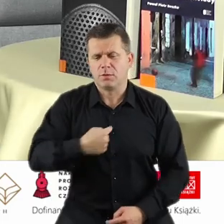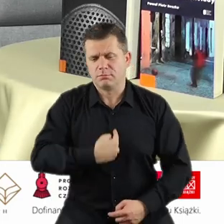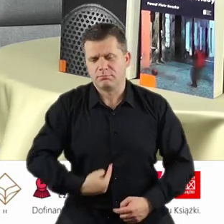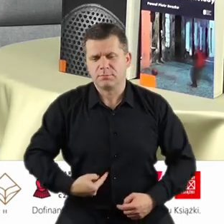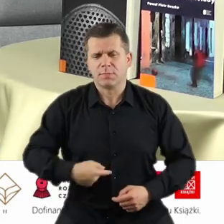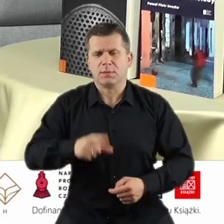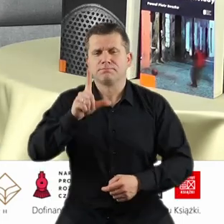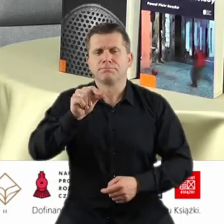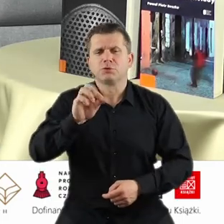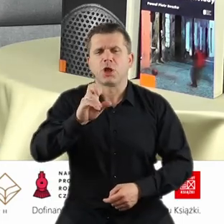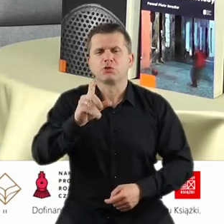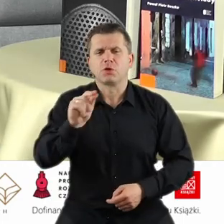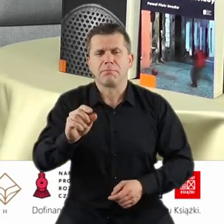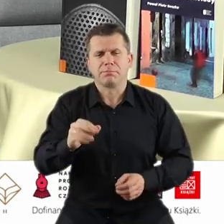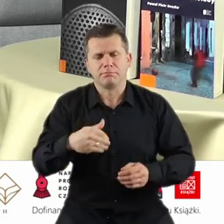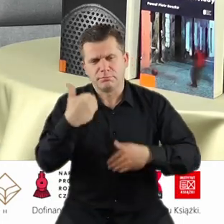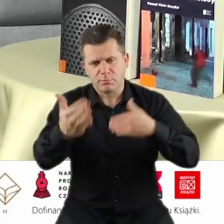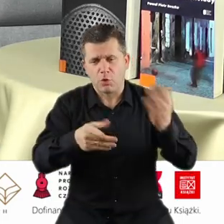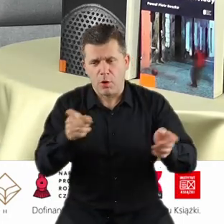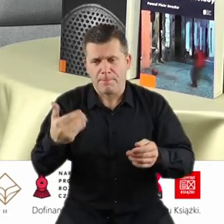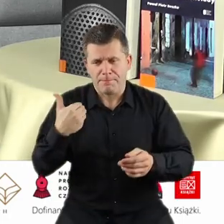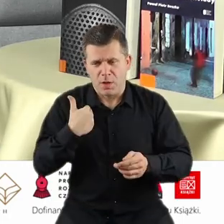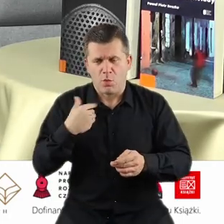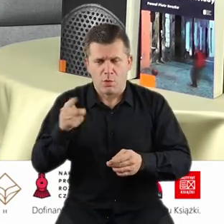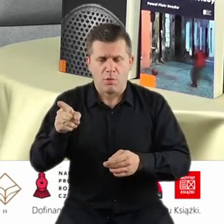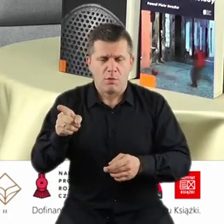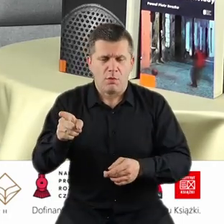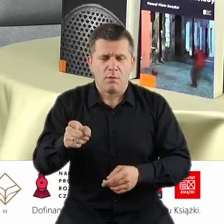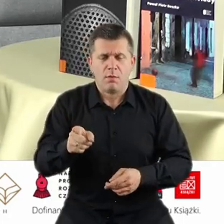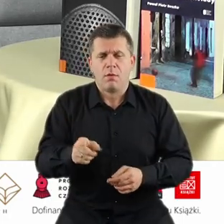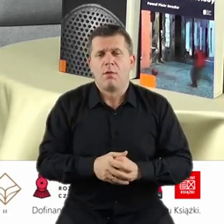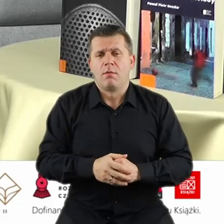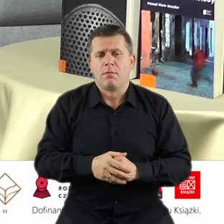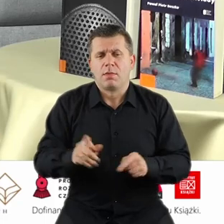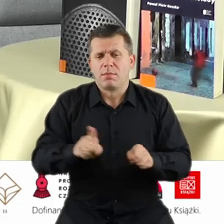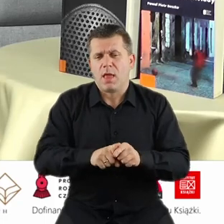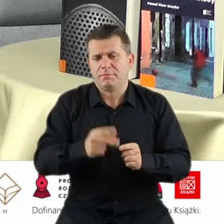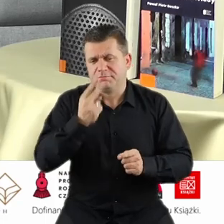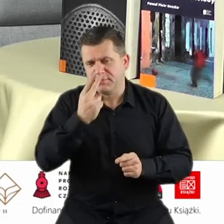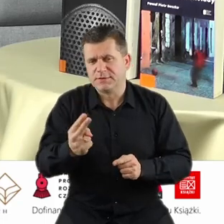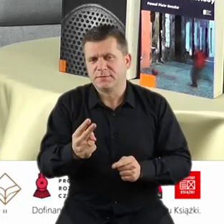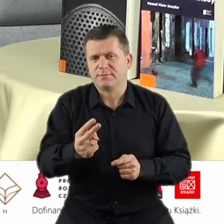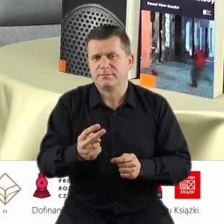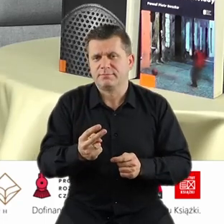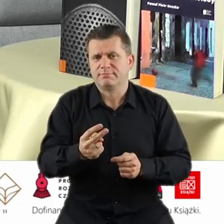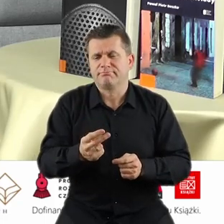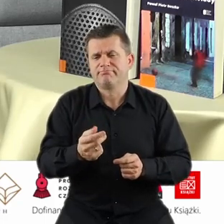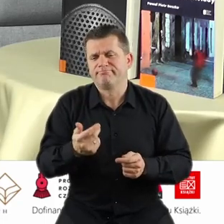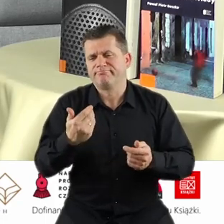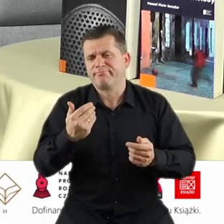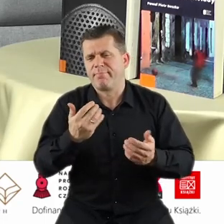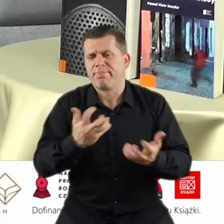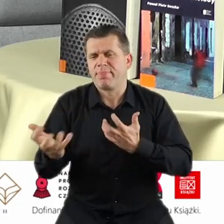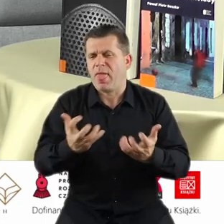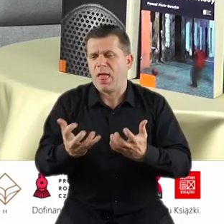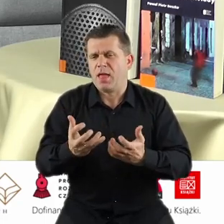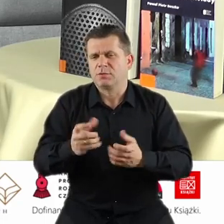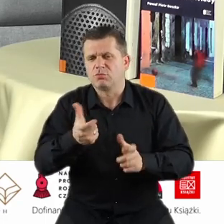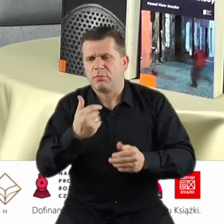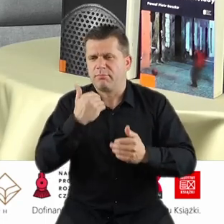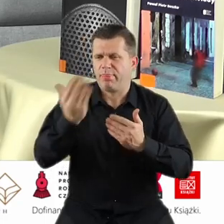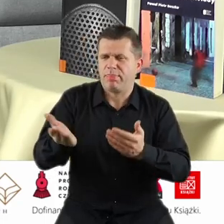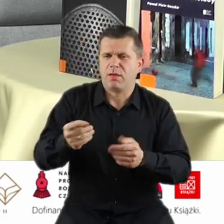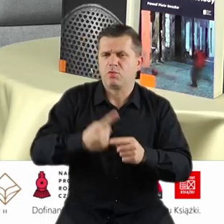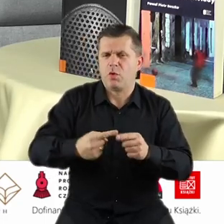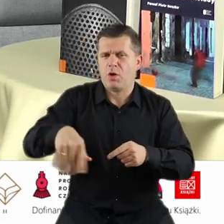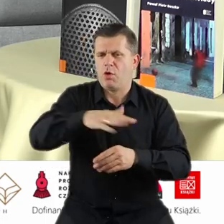którego organy próbowano do przeszczepu, pomimo że oni się spotkali również z jakąś tam niechęcią ze strony otoczenia,